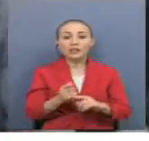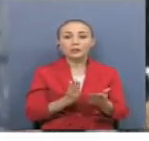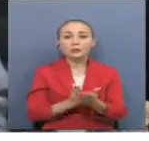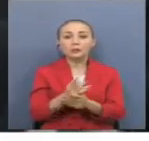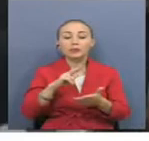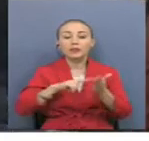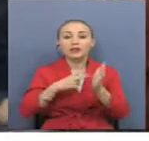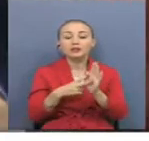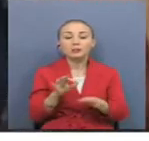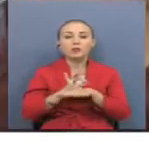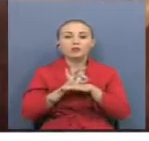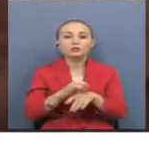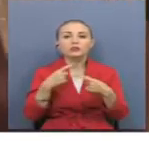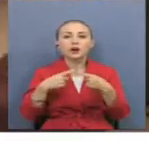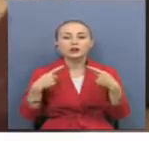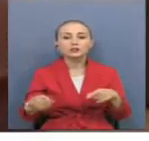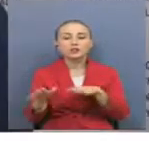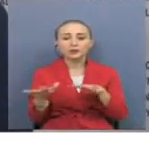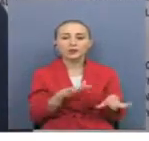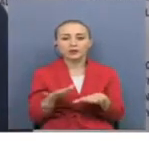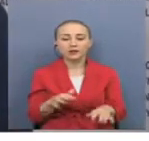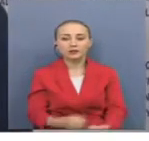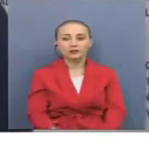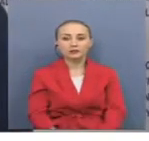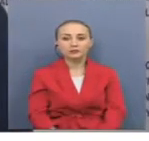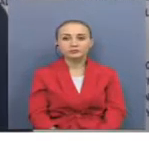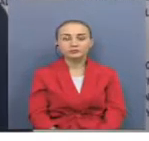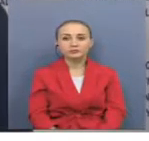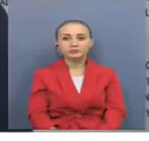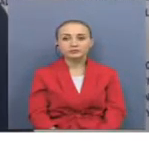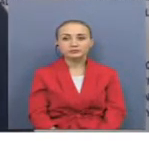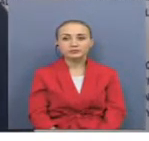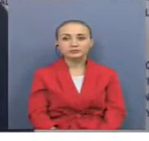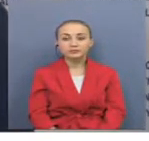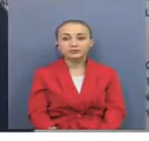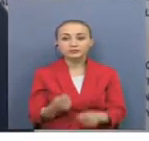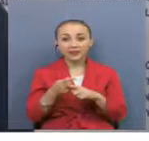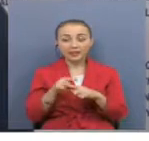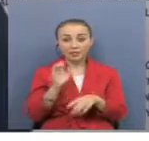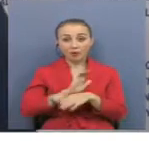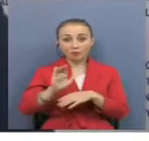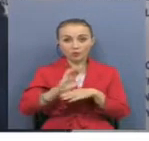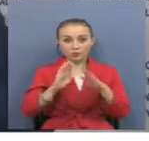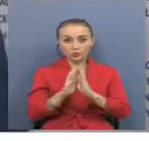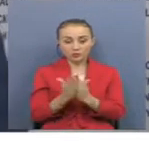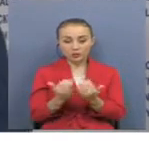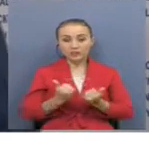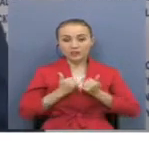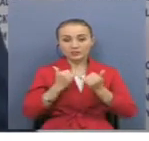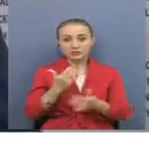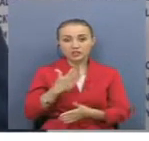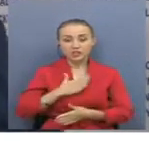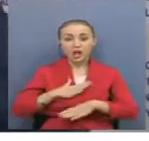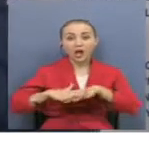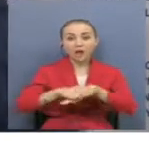өңір тұлғаларын насихаттау басты назарда болмақ. Это изготовление книги. Мысалы, мәдени қоғам қайраткері Балуан